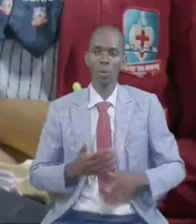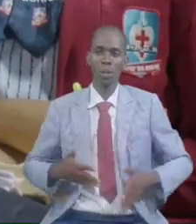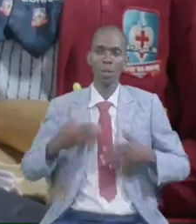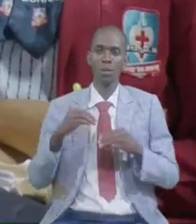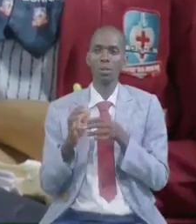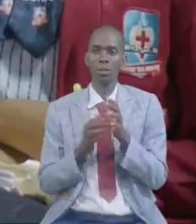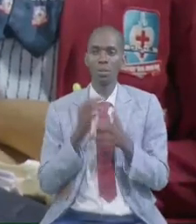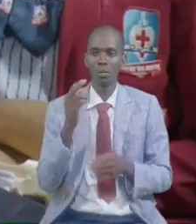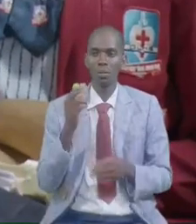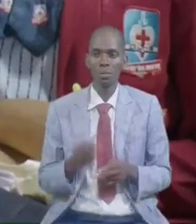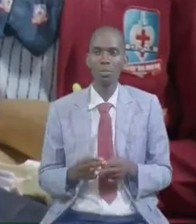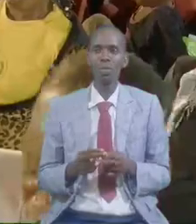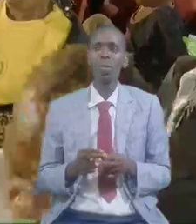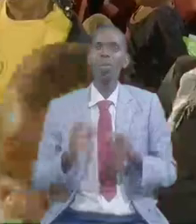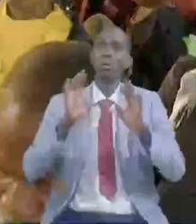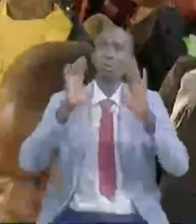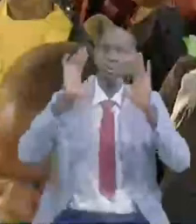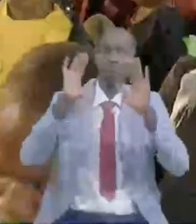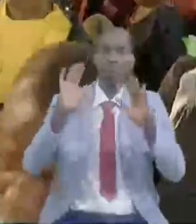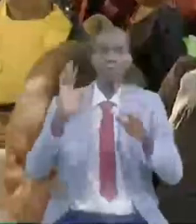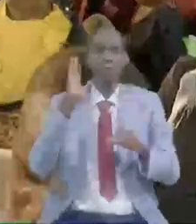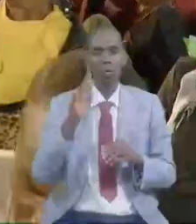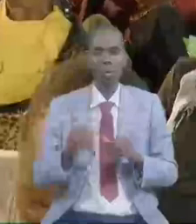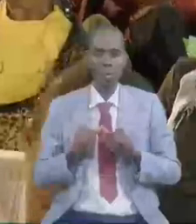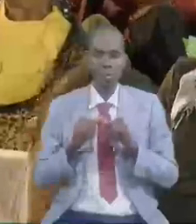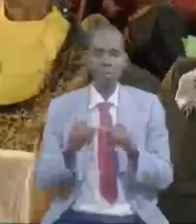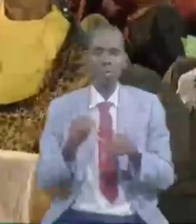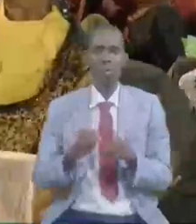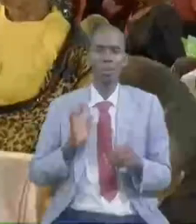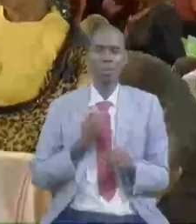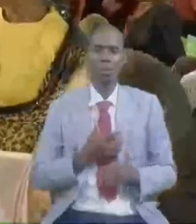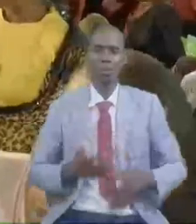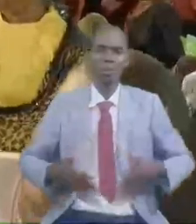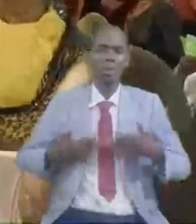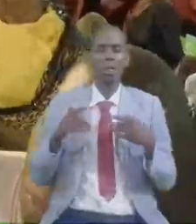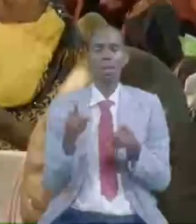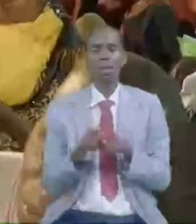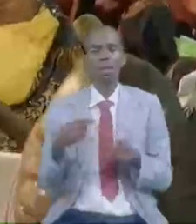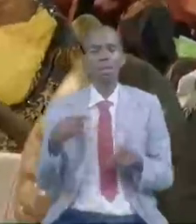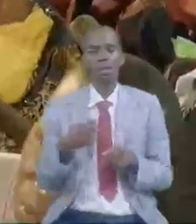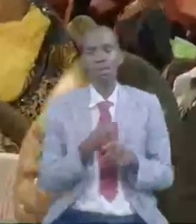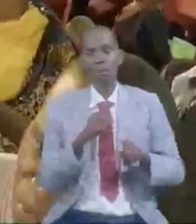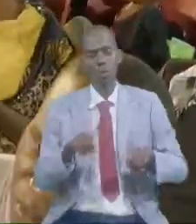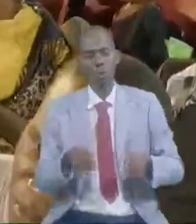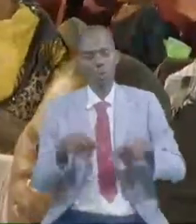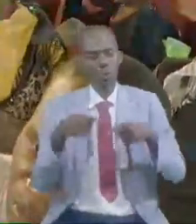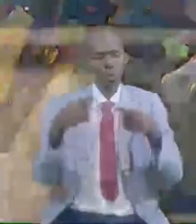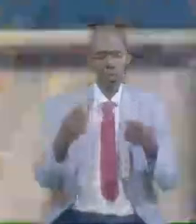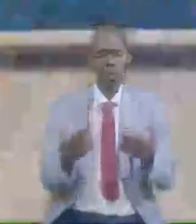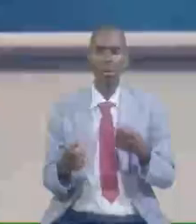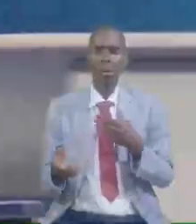Les signes et les prodiges vont continuer dans nos vies. Comme nous